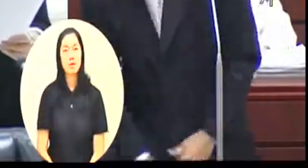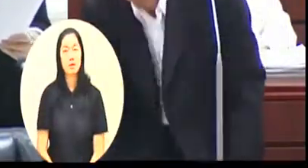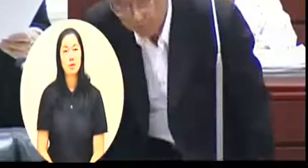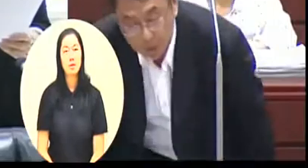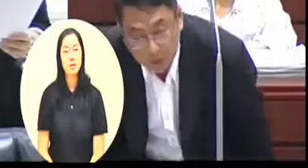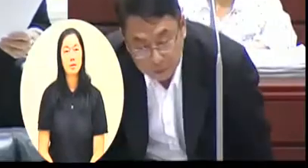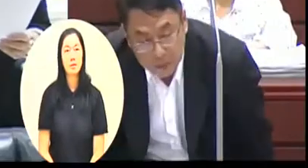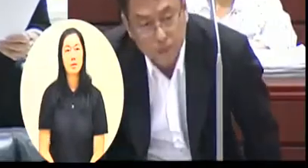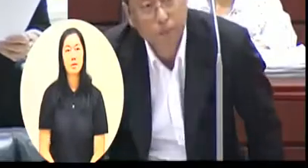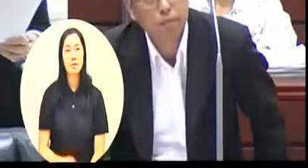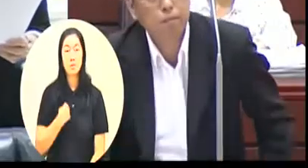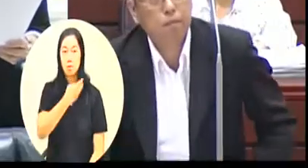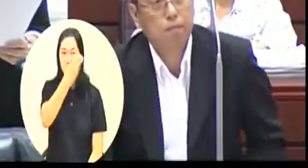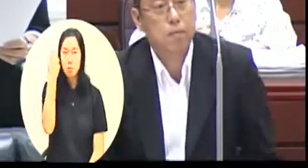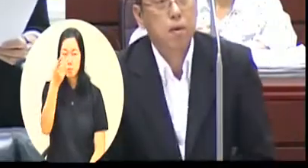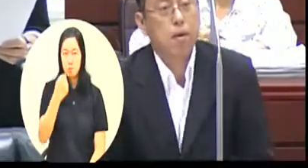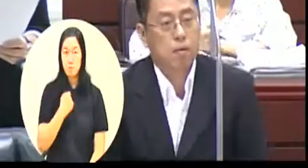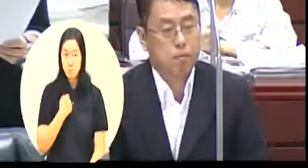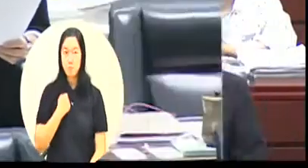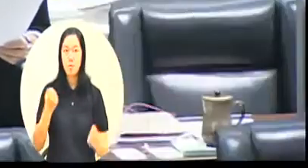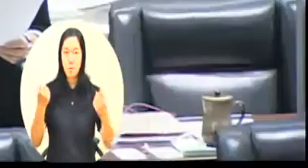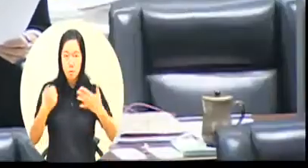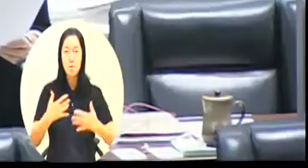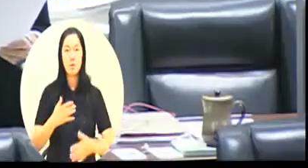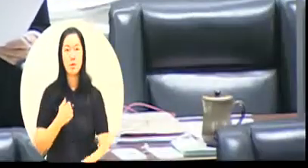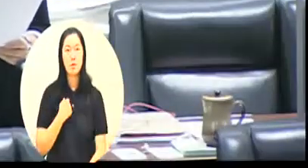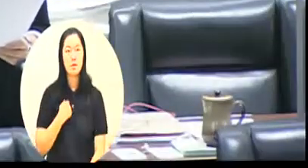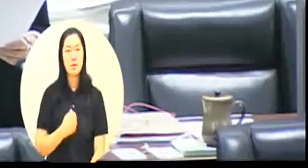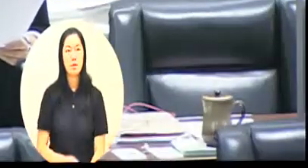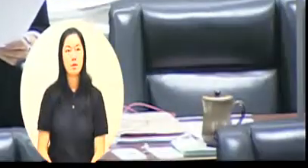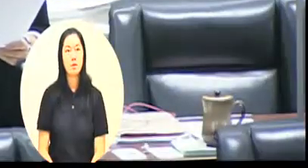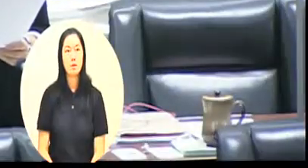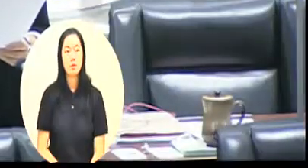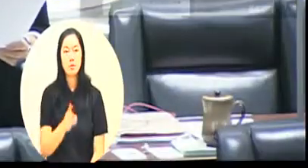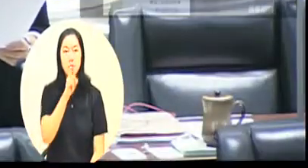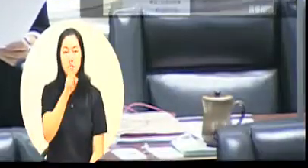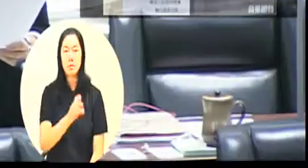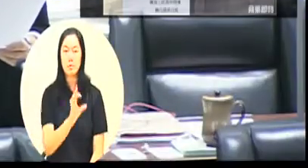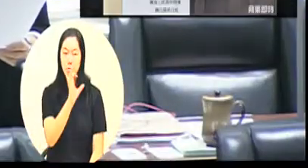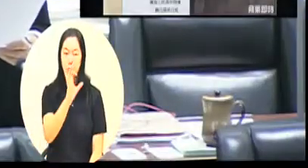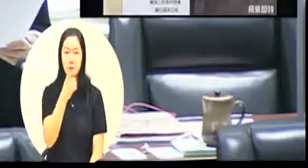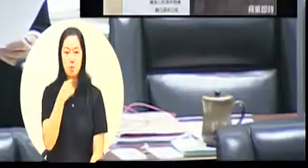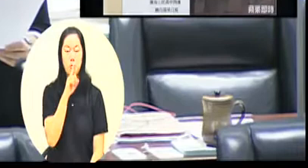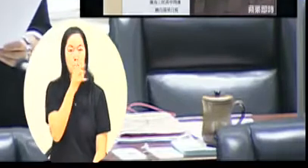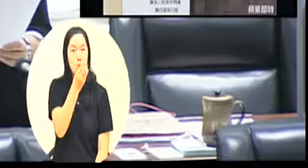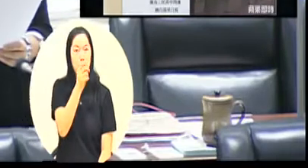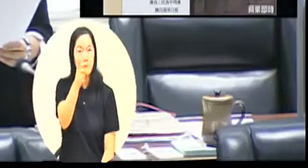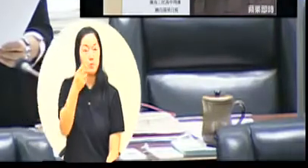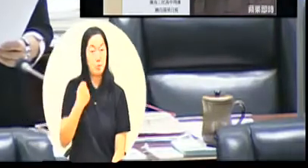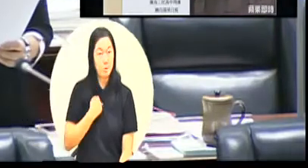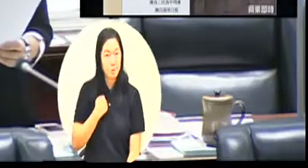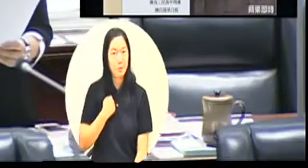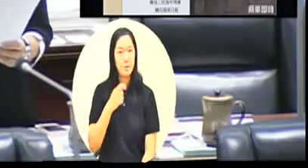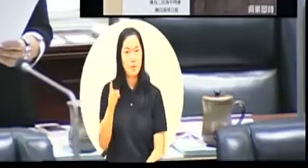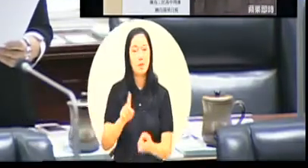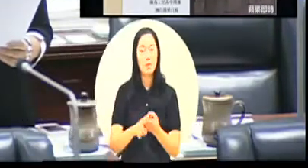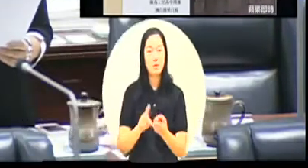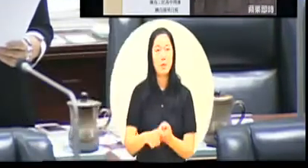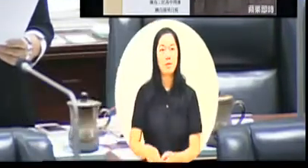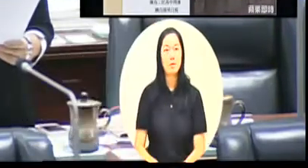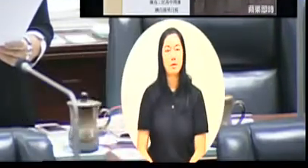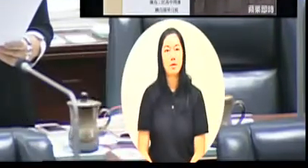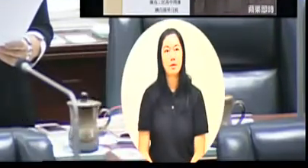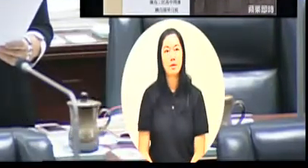处长，我发现你都了解问题嘛，哈，对不对？我还没有讲公厕，你就知道我要讲公厕了哈。确实，公厕也是一个很严重的问